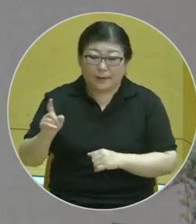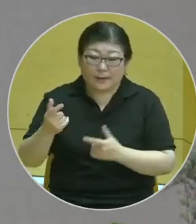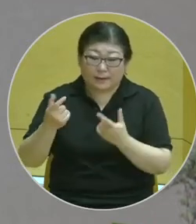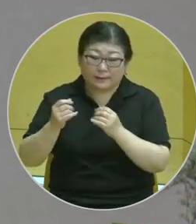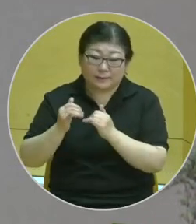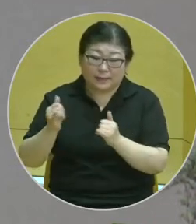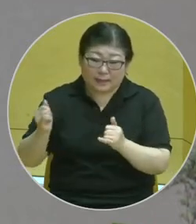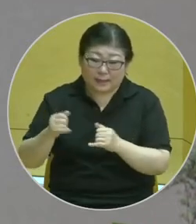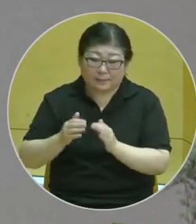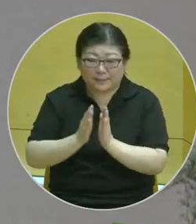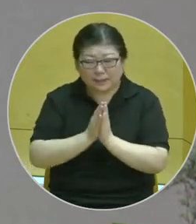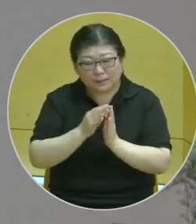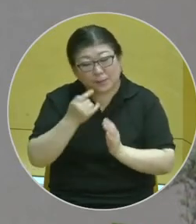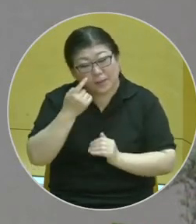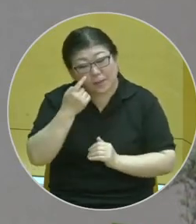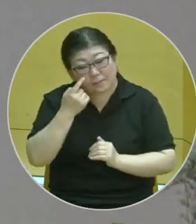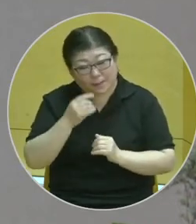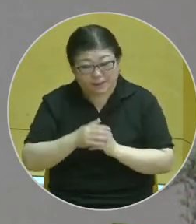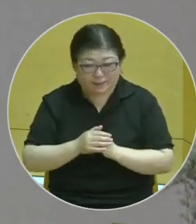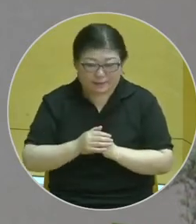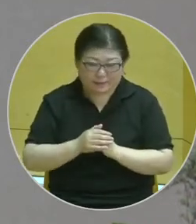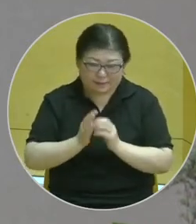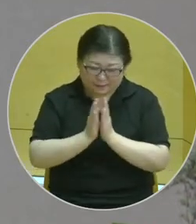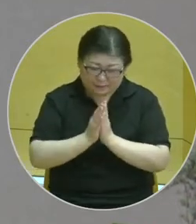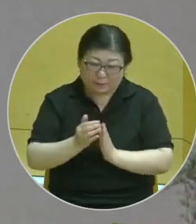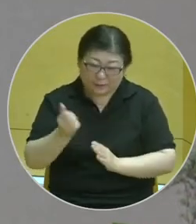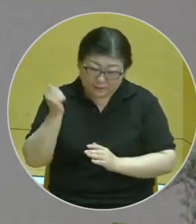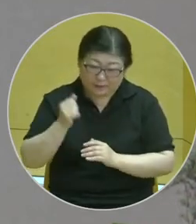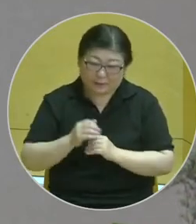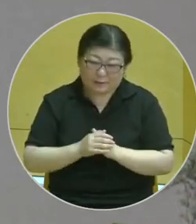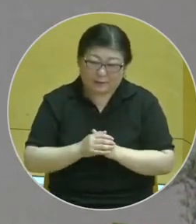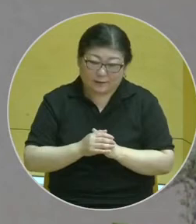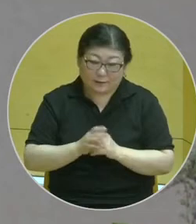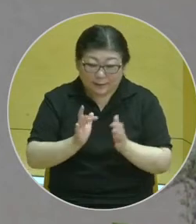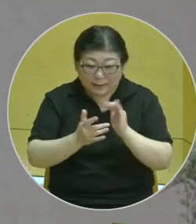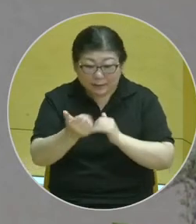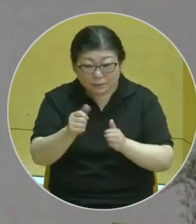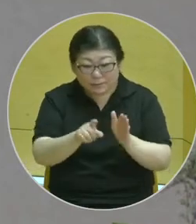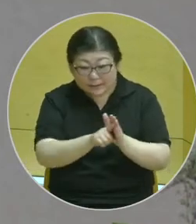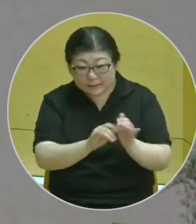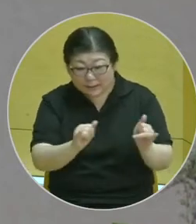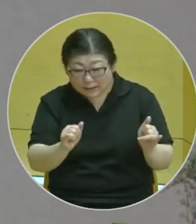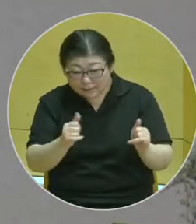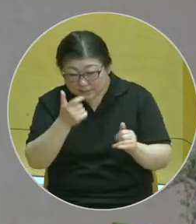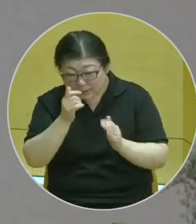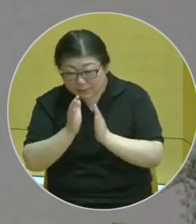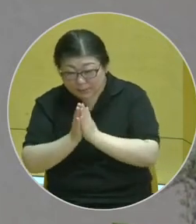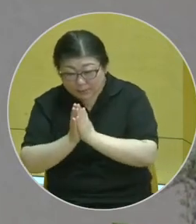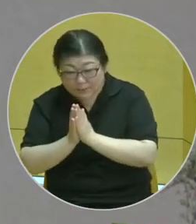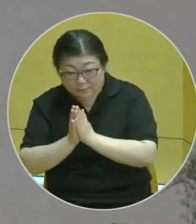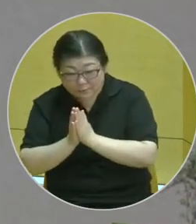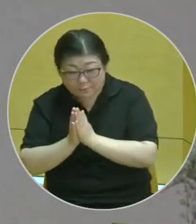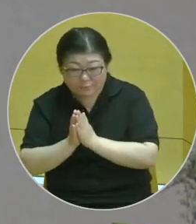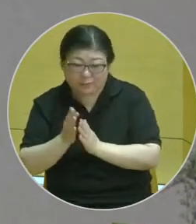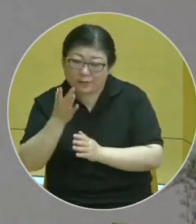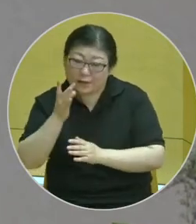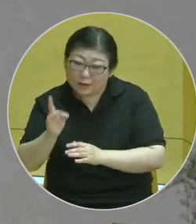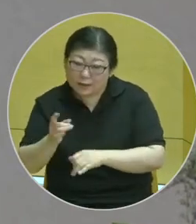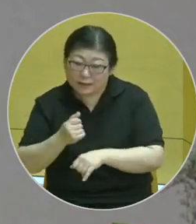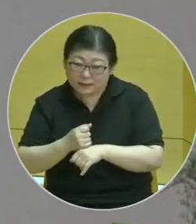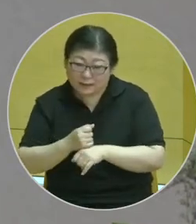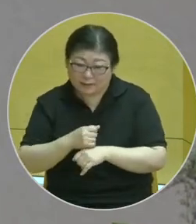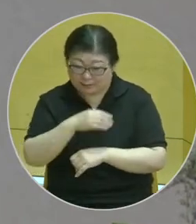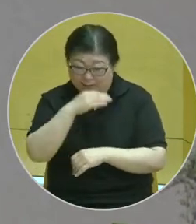기도 해 보라고 기도하자고 우리가 예수 믿는 사람 기도하는 게 당연하지 않냐고 기도의 하려면 제대로 훈련 좀 받았어야 되지